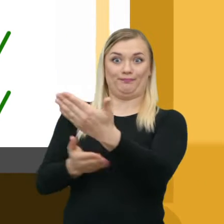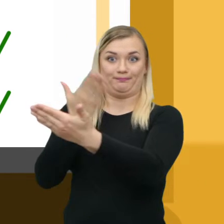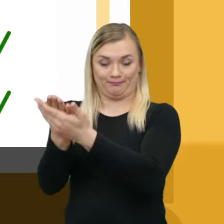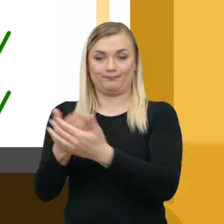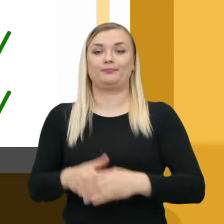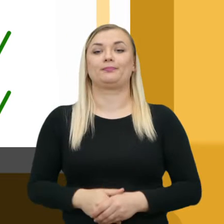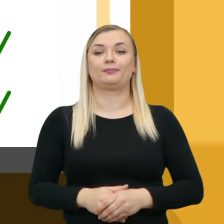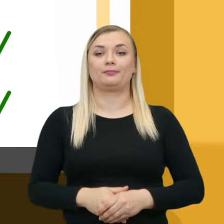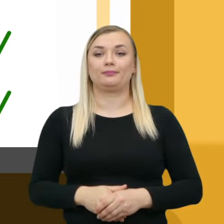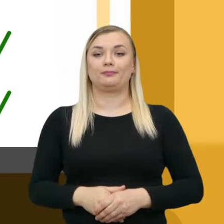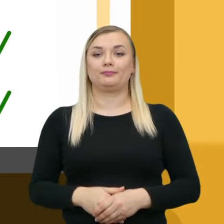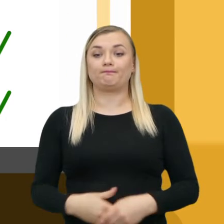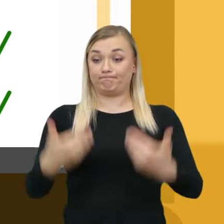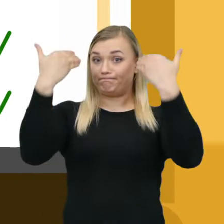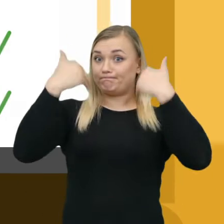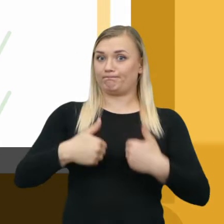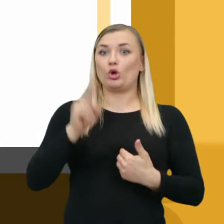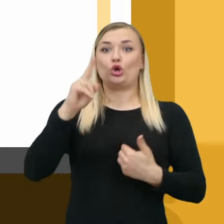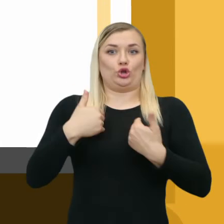podmiotu objętego wnioskiem,